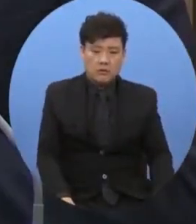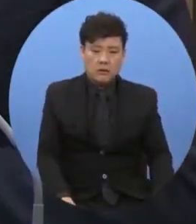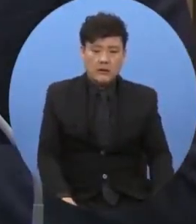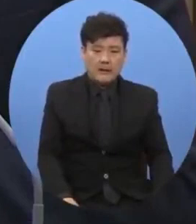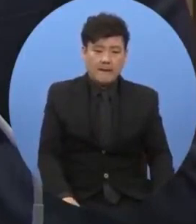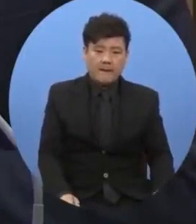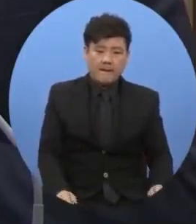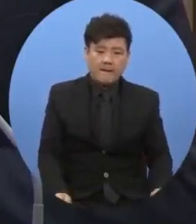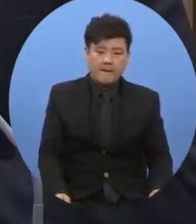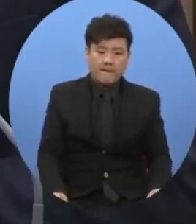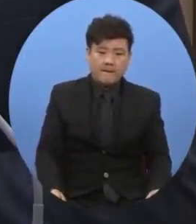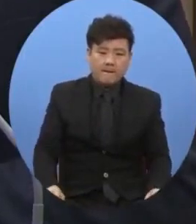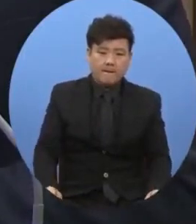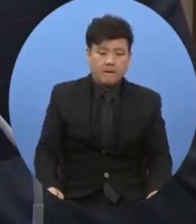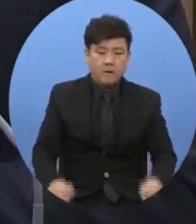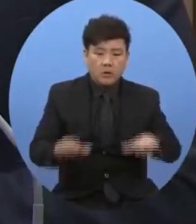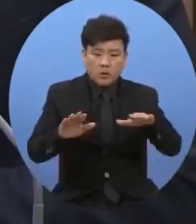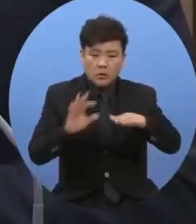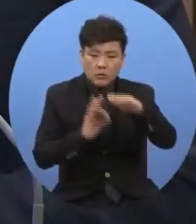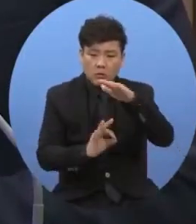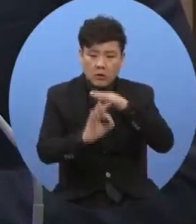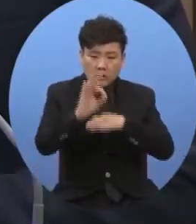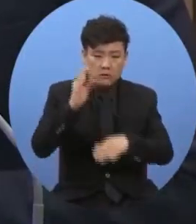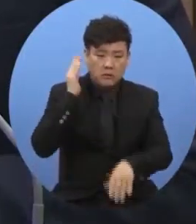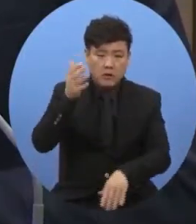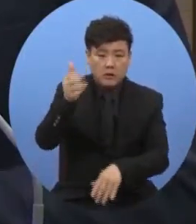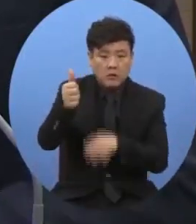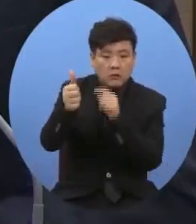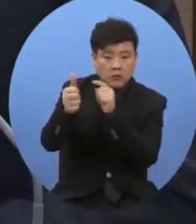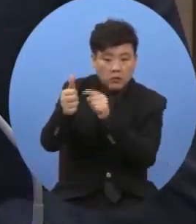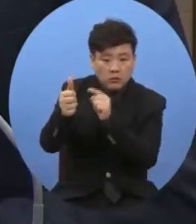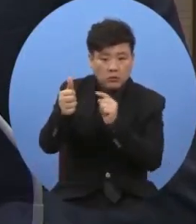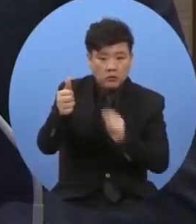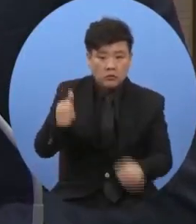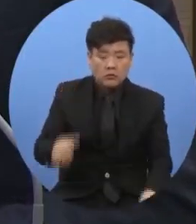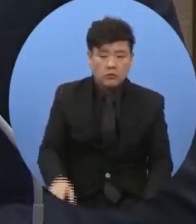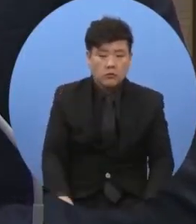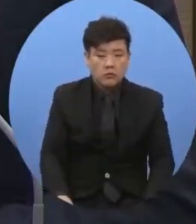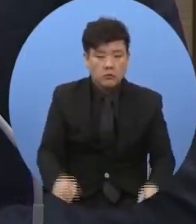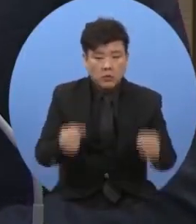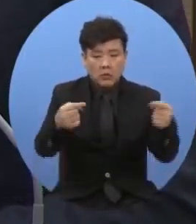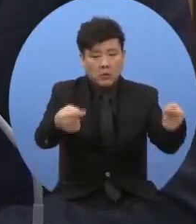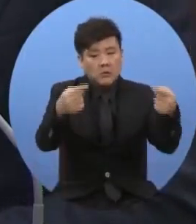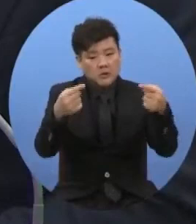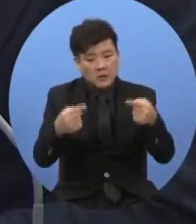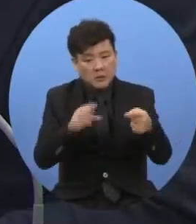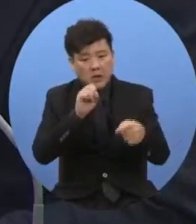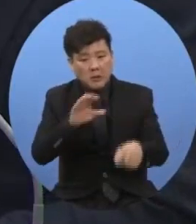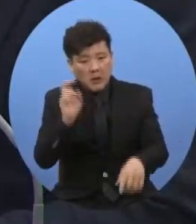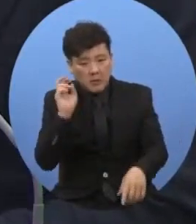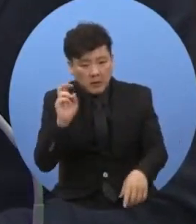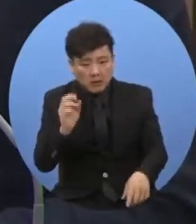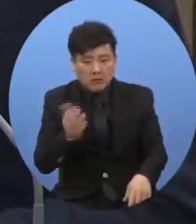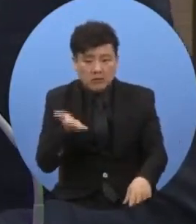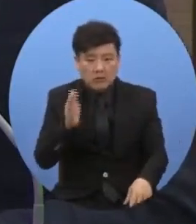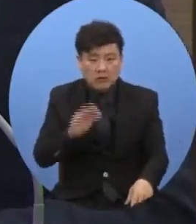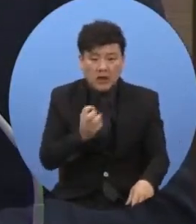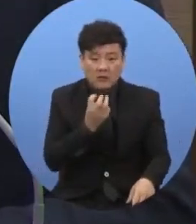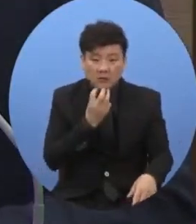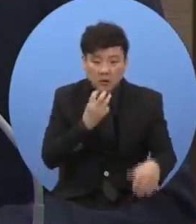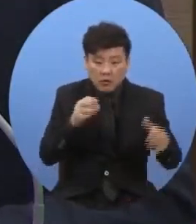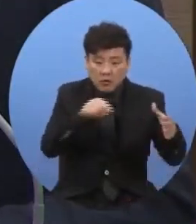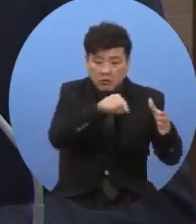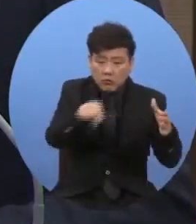그렇습니다. 또 보니까 오늘 아침에도 대통령께서도 뭐 이런 낮은 참여율을 언급한 것 같아요. 그렇습니다. 지금 서울만의 좀 다른 상황이 있잖아요. 예, 그러니까